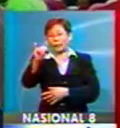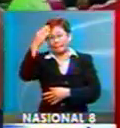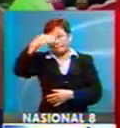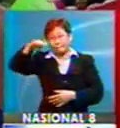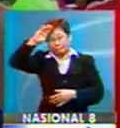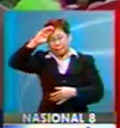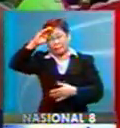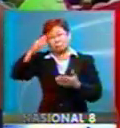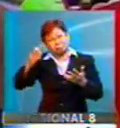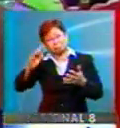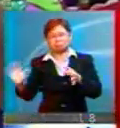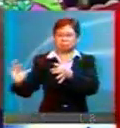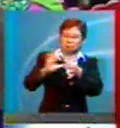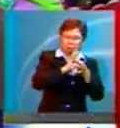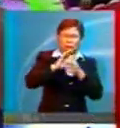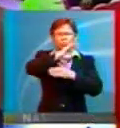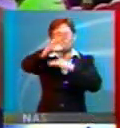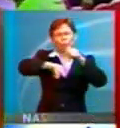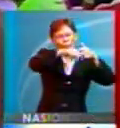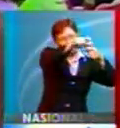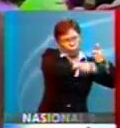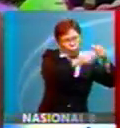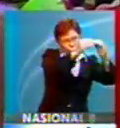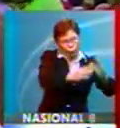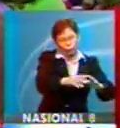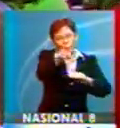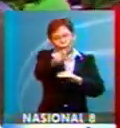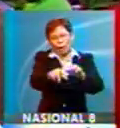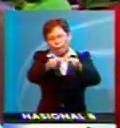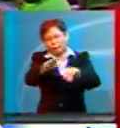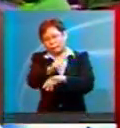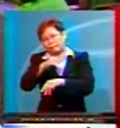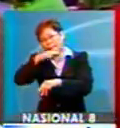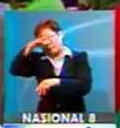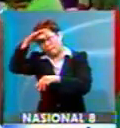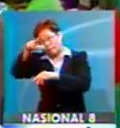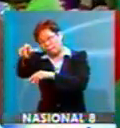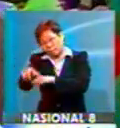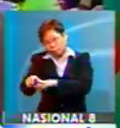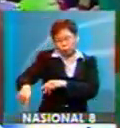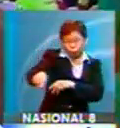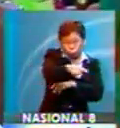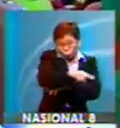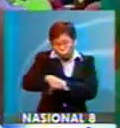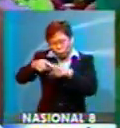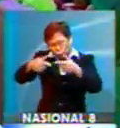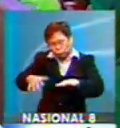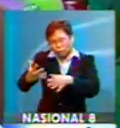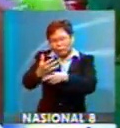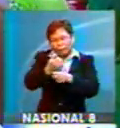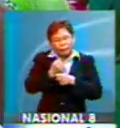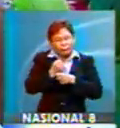merupakan kerjasama semua pihak. Guru-guru, para pelajar dan ibu bapa yang telah orang kata